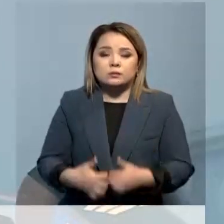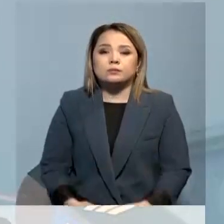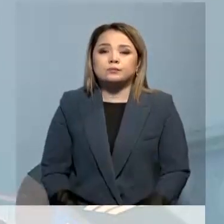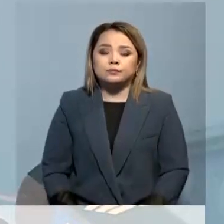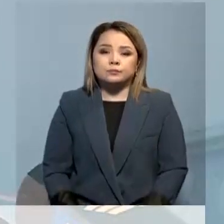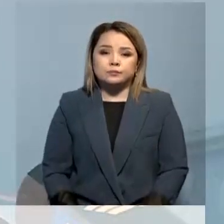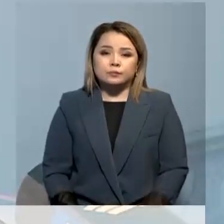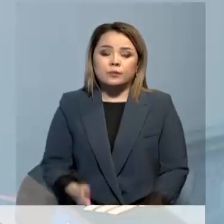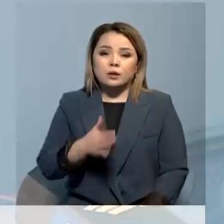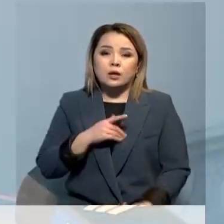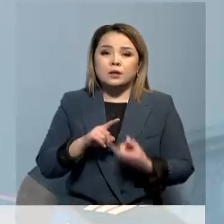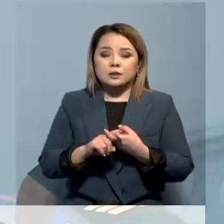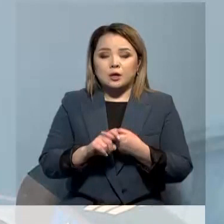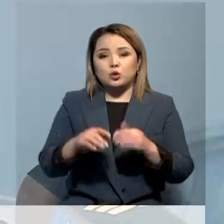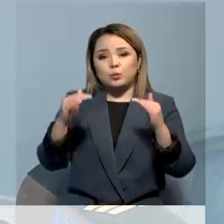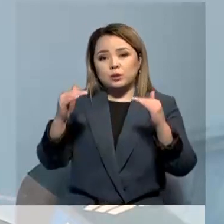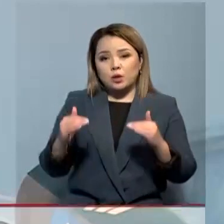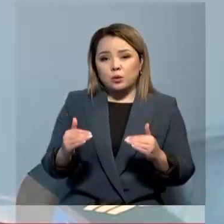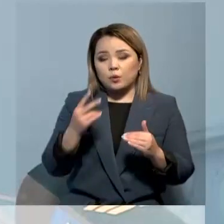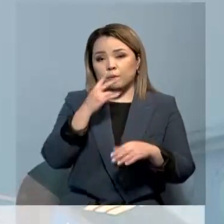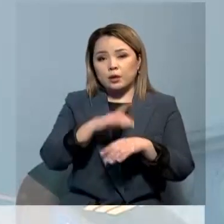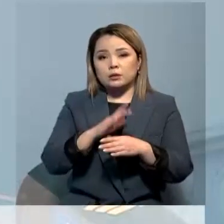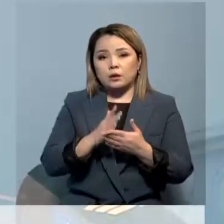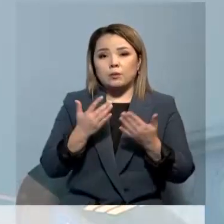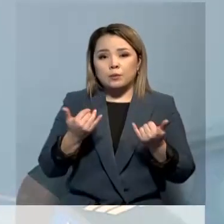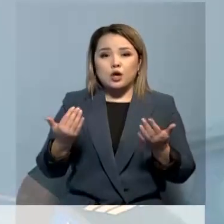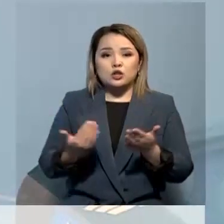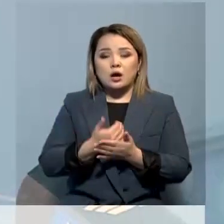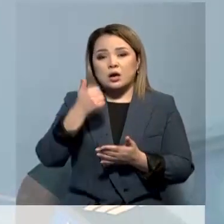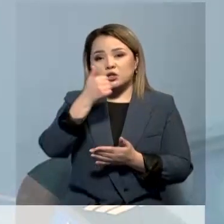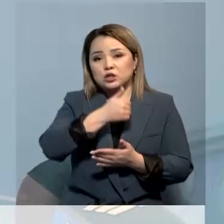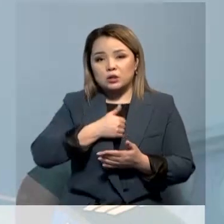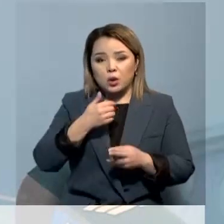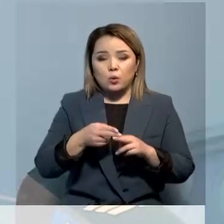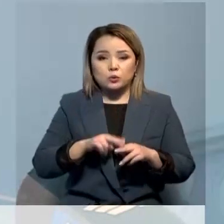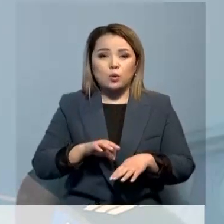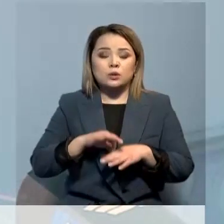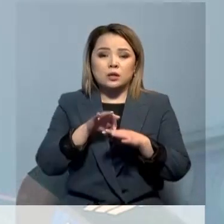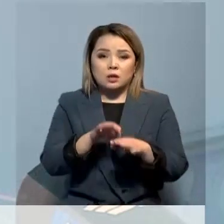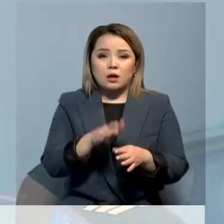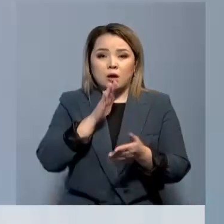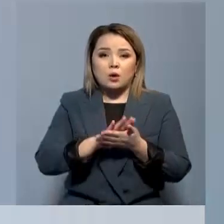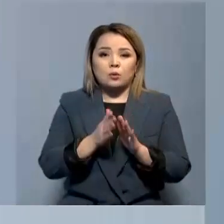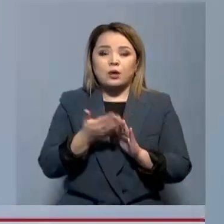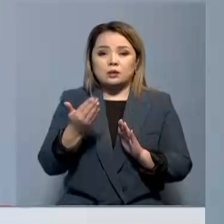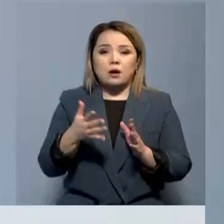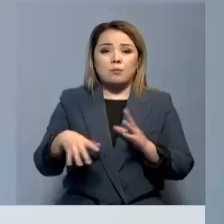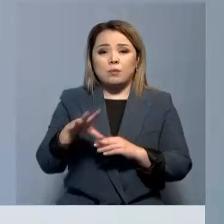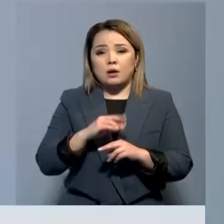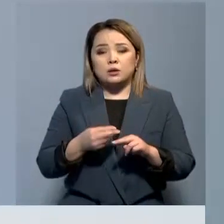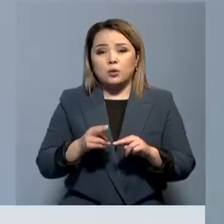Біз инфекцияның төмендеуін байқап отырмыз. Мысалы, жаңа жылдың осы өткен уақытында